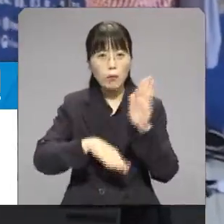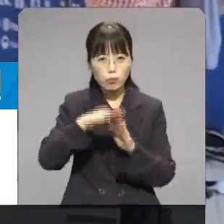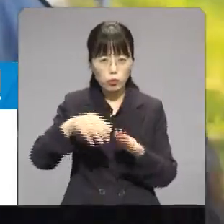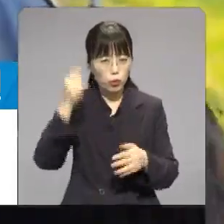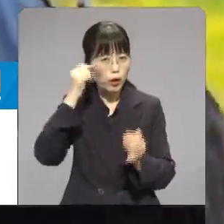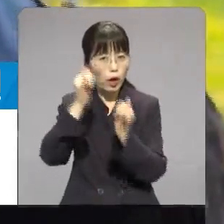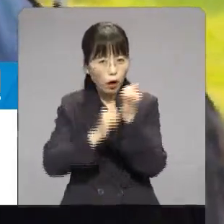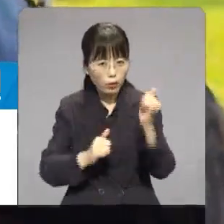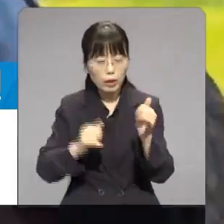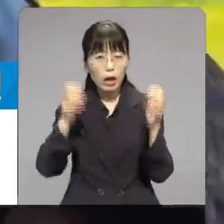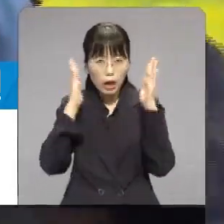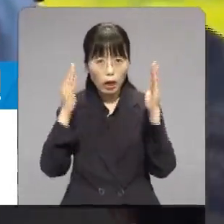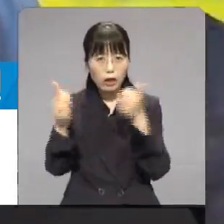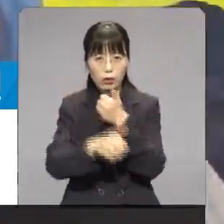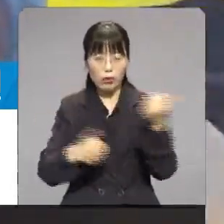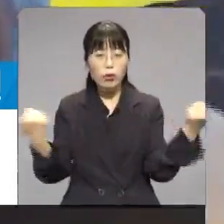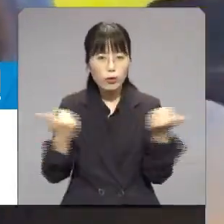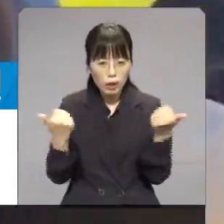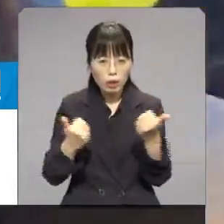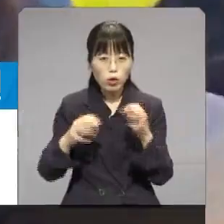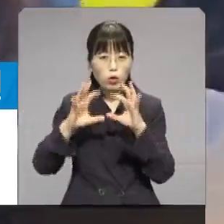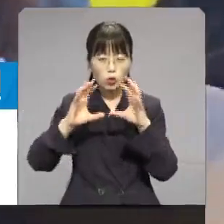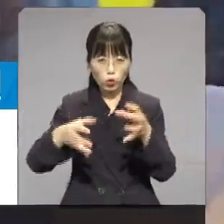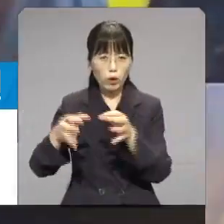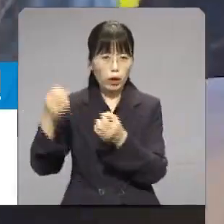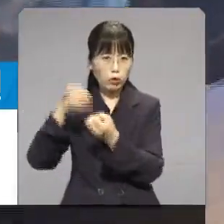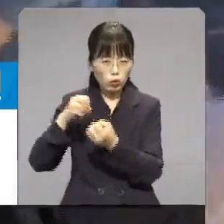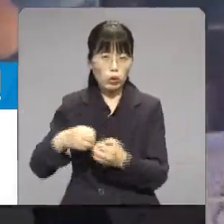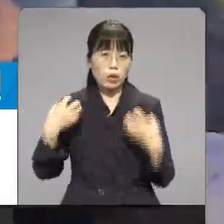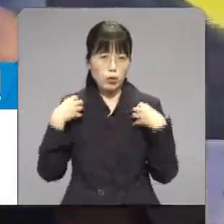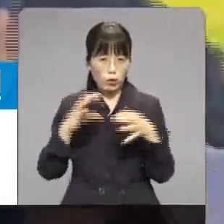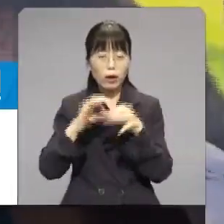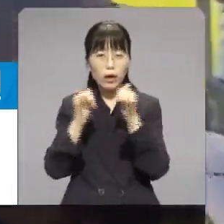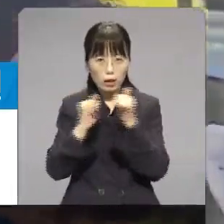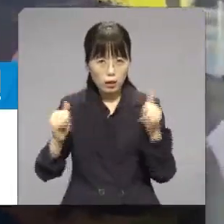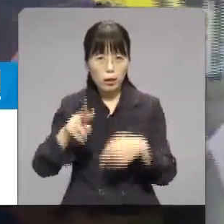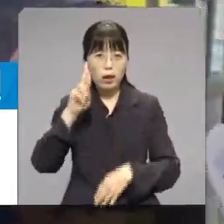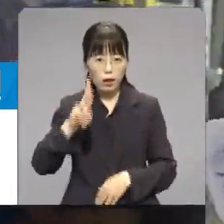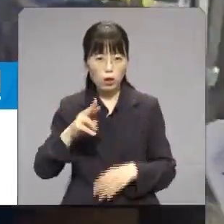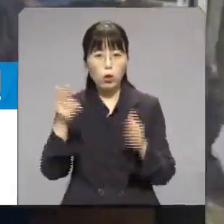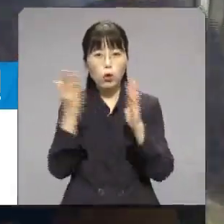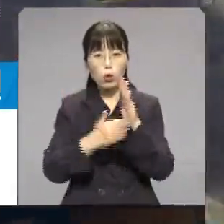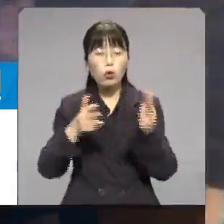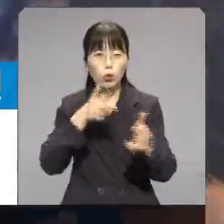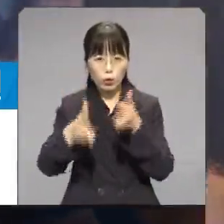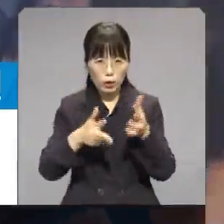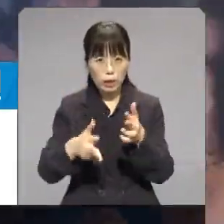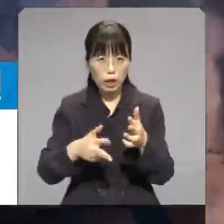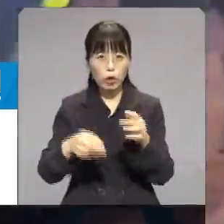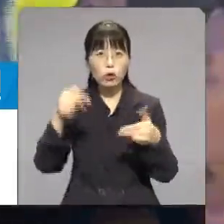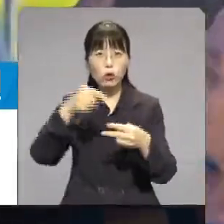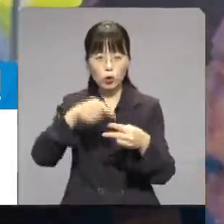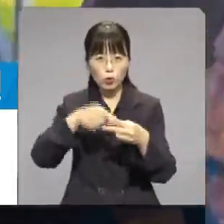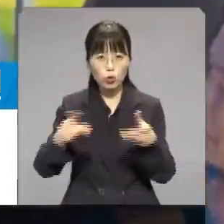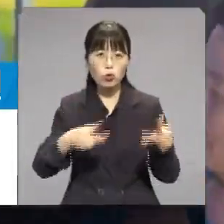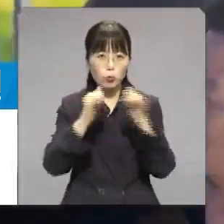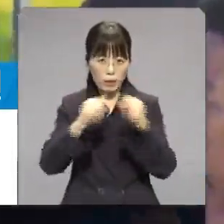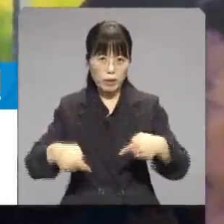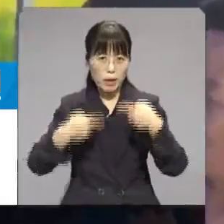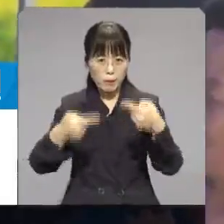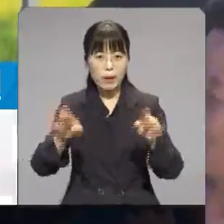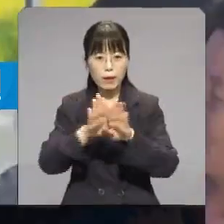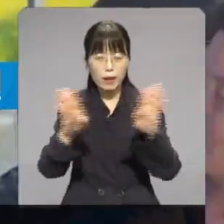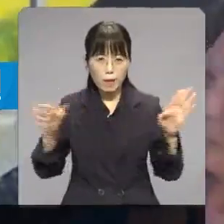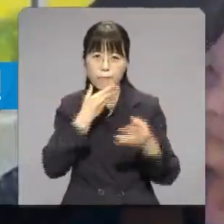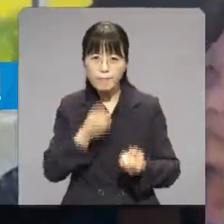남북역사학자협의회 관계자, 통일부와 국가유산청 관계자, 강화군 공공기관 및 교동 지역 주민들이 참석해